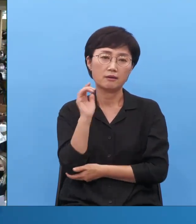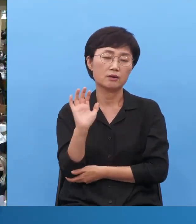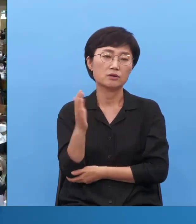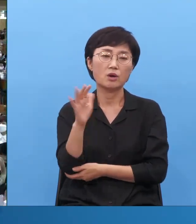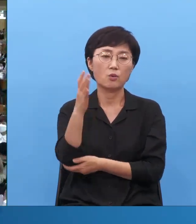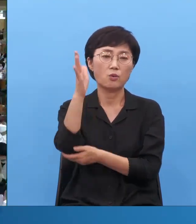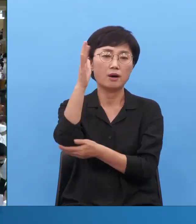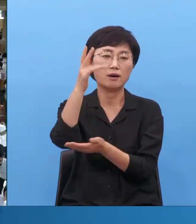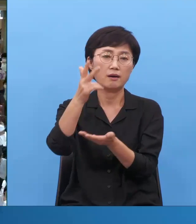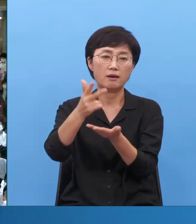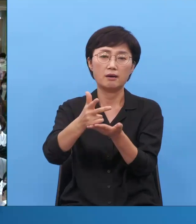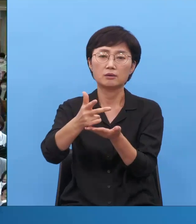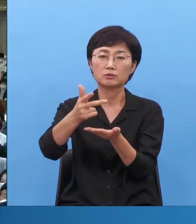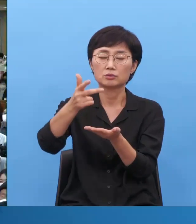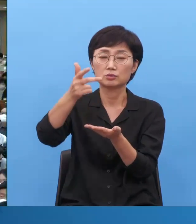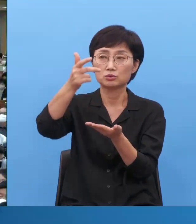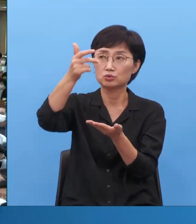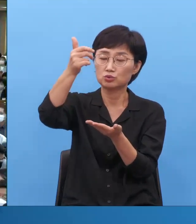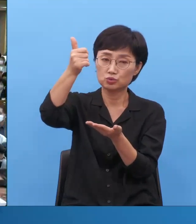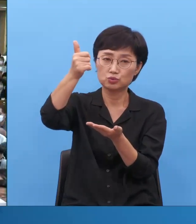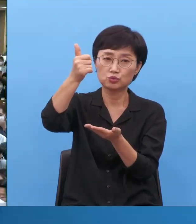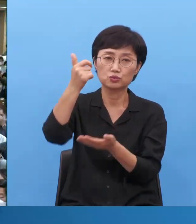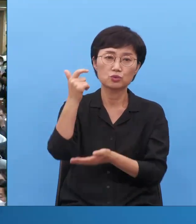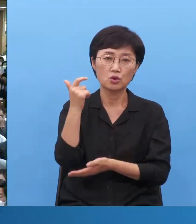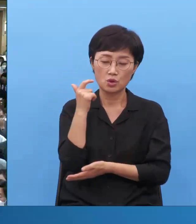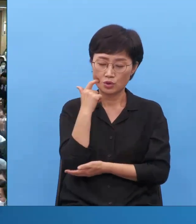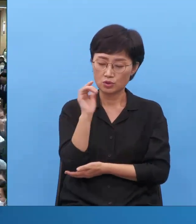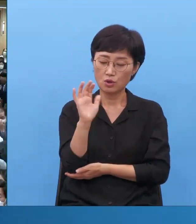영광 영광의 주